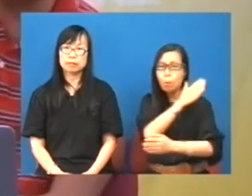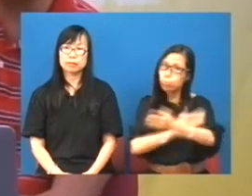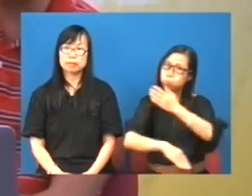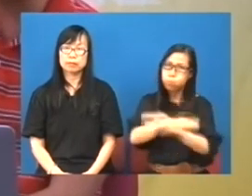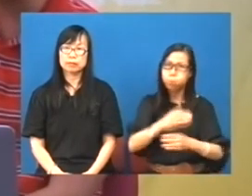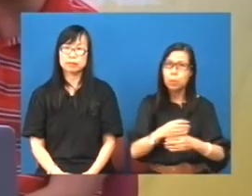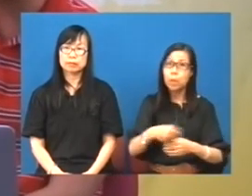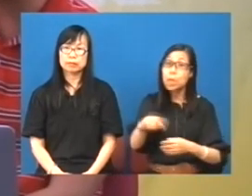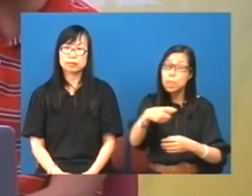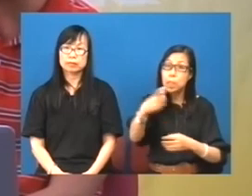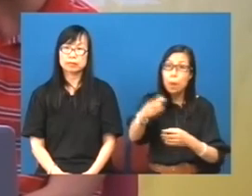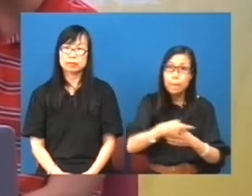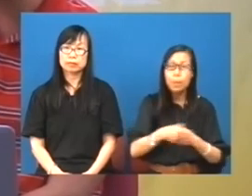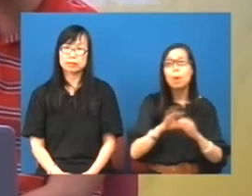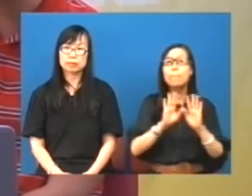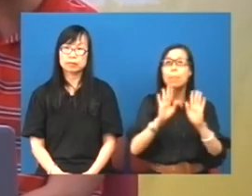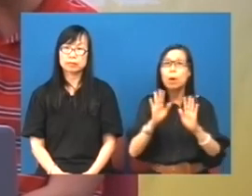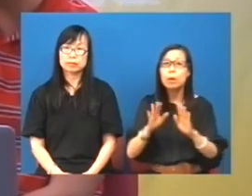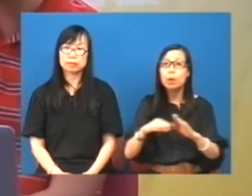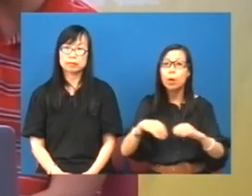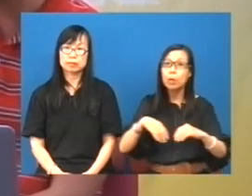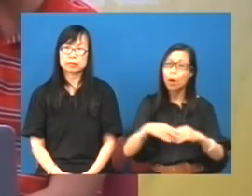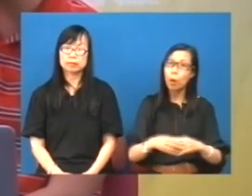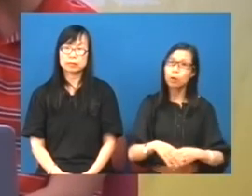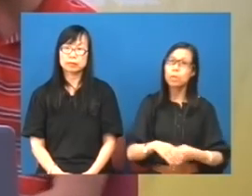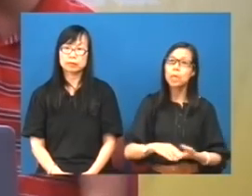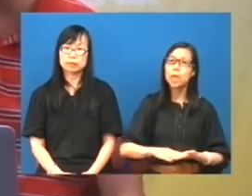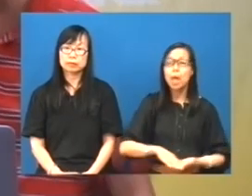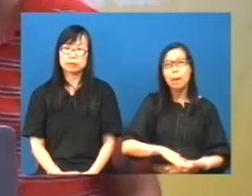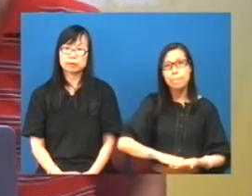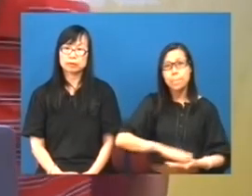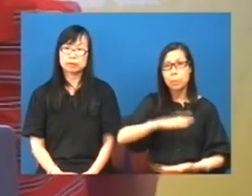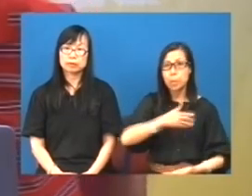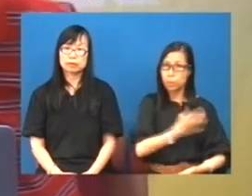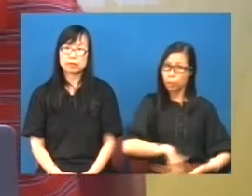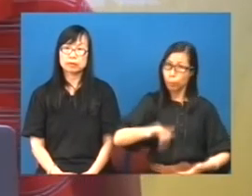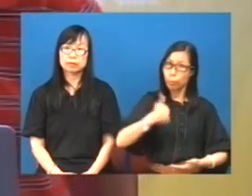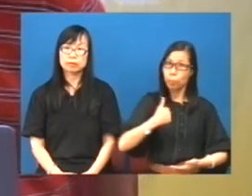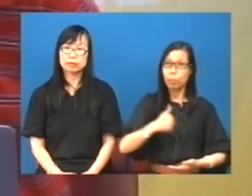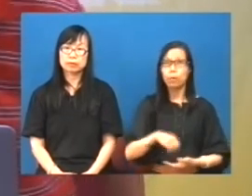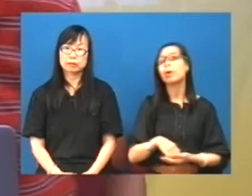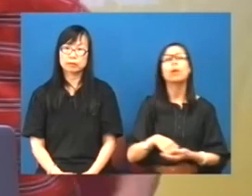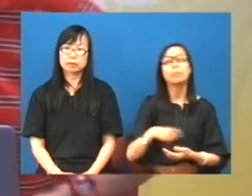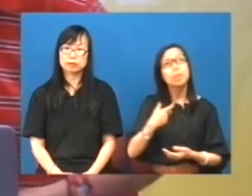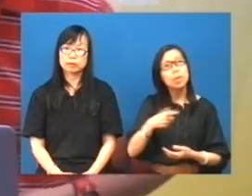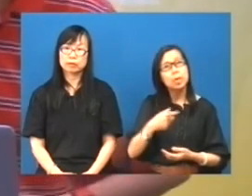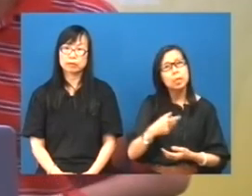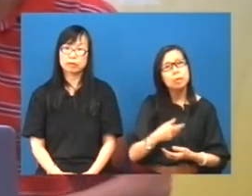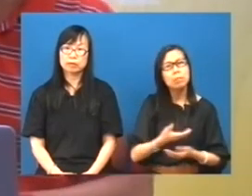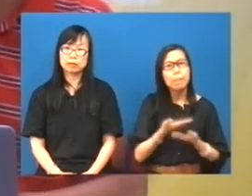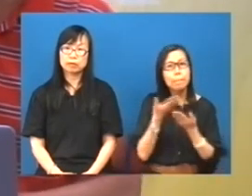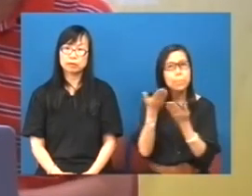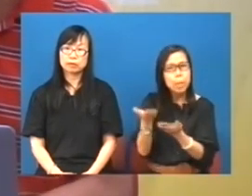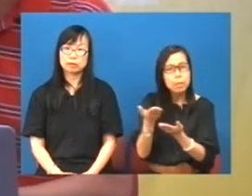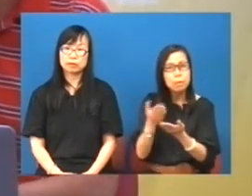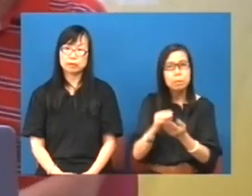錢或資源幫助他們可以康復他們的身體其實為何這些錢反而是拿來利益了別人去